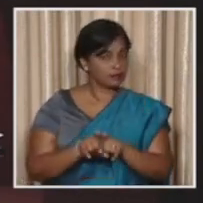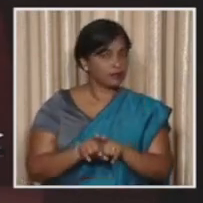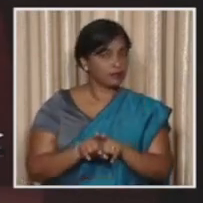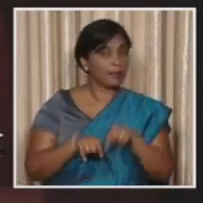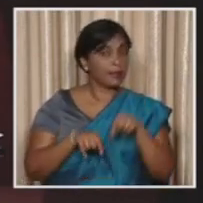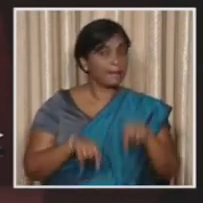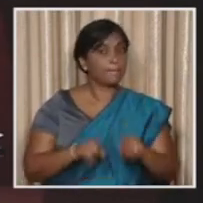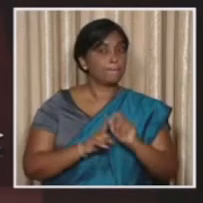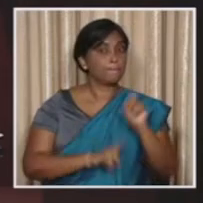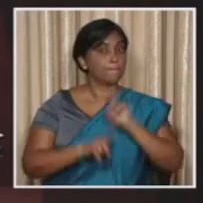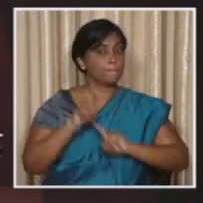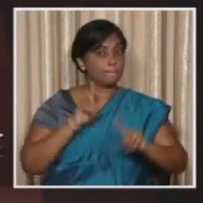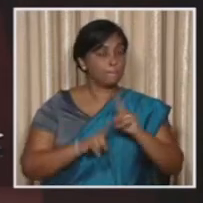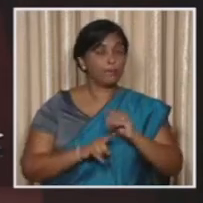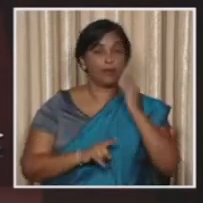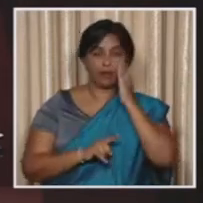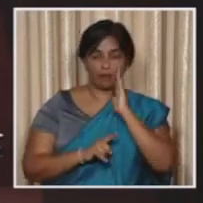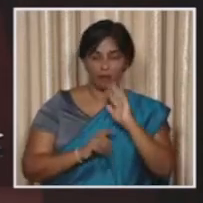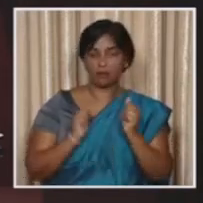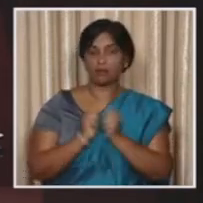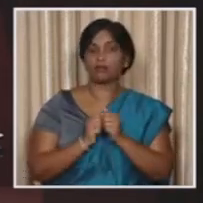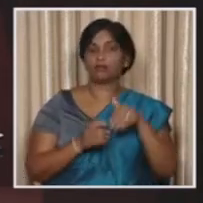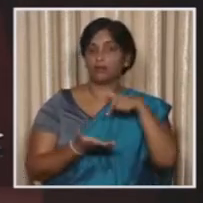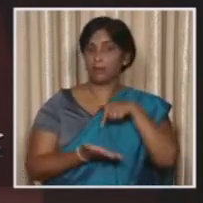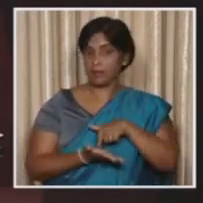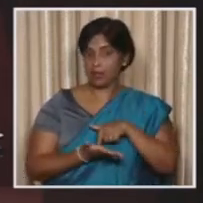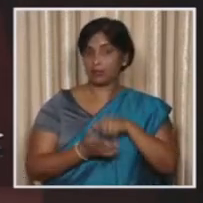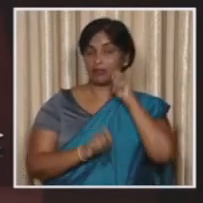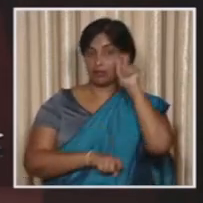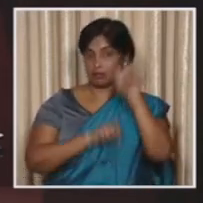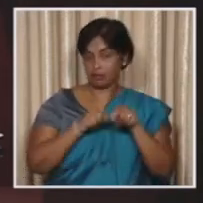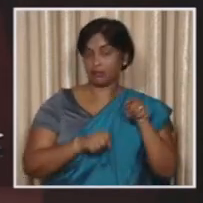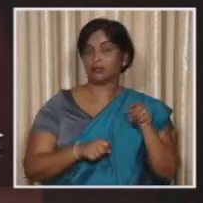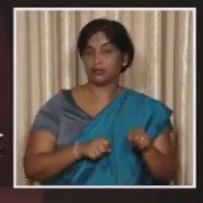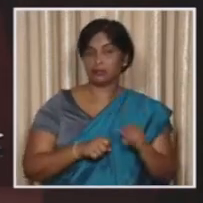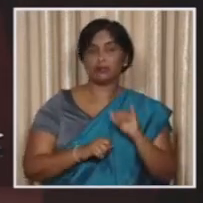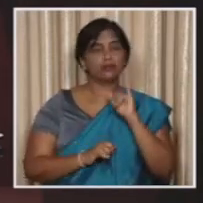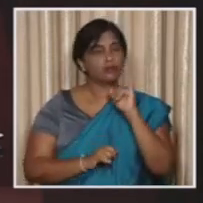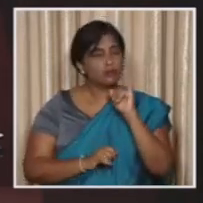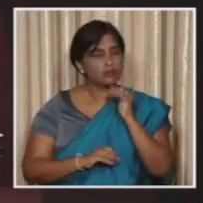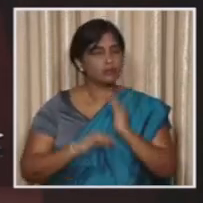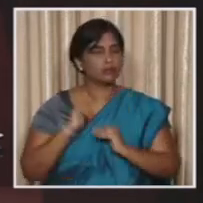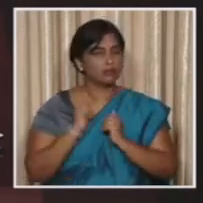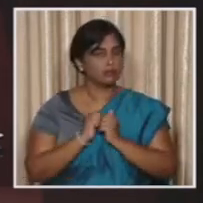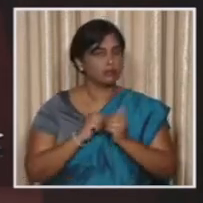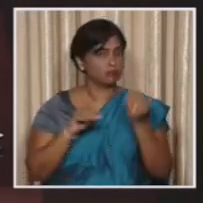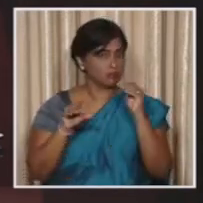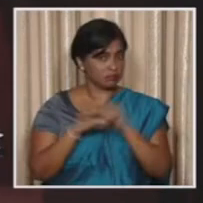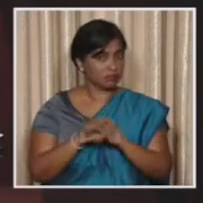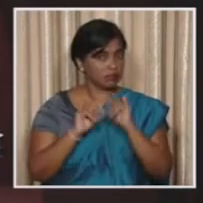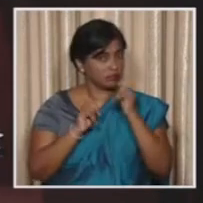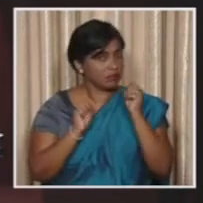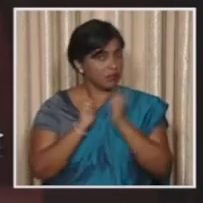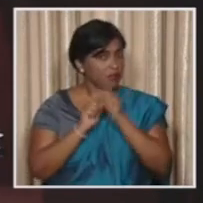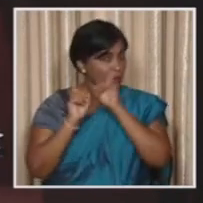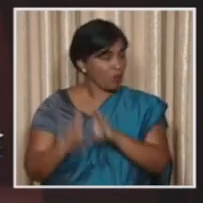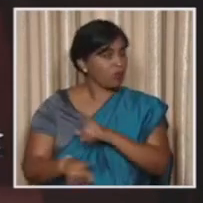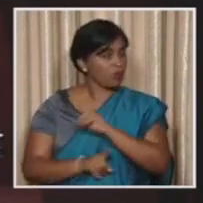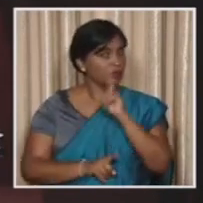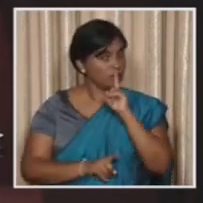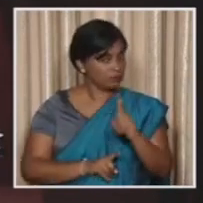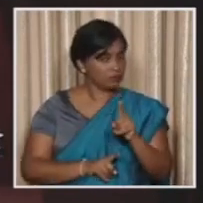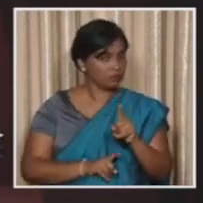මේ පාර්ලිමේන්තුවේ ස්වාධීනව කටයුතු කළ යුතු නිලධාරියෙක් යම් කිසි ක්‍රියාදාමයක නිරත වුණා නම් ඔය කියන